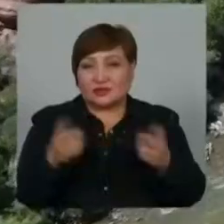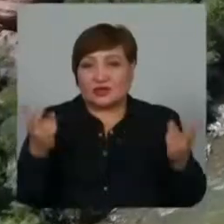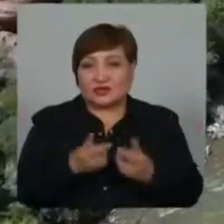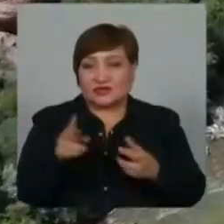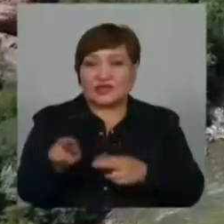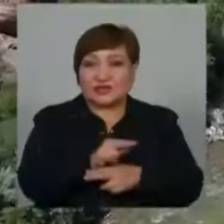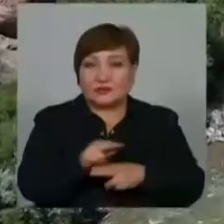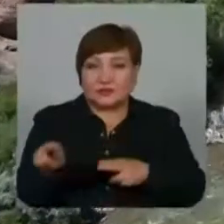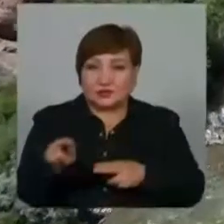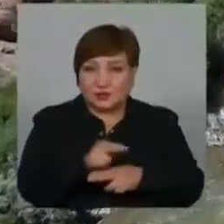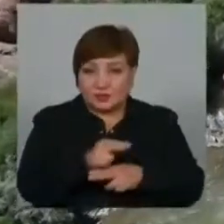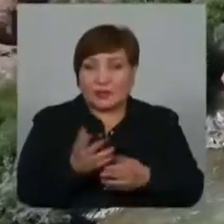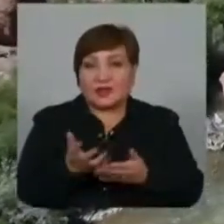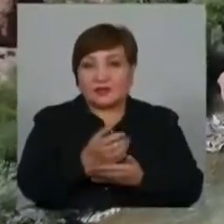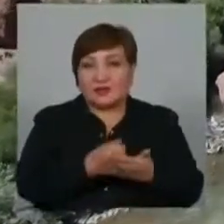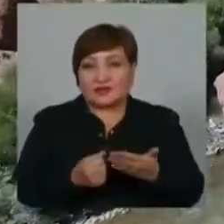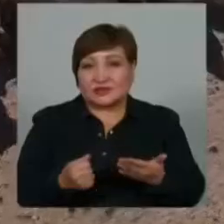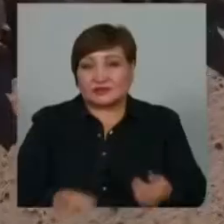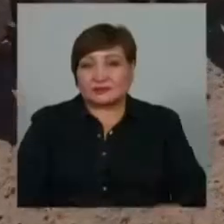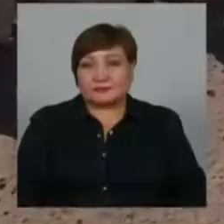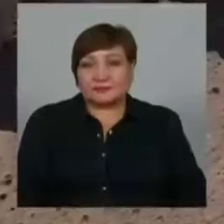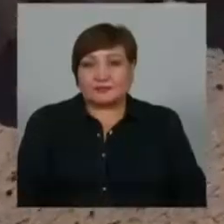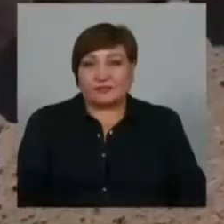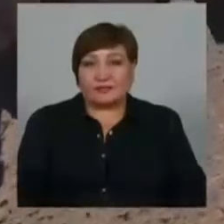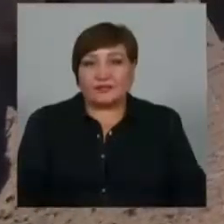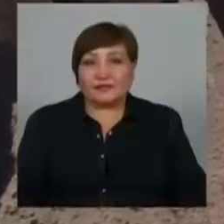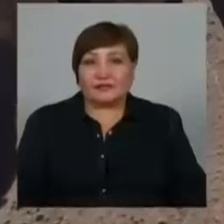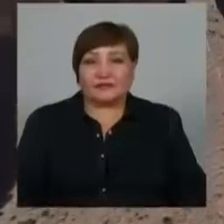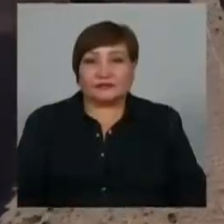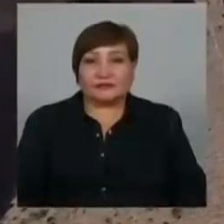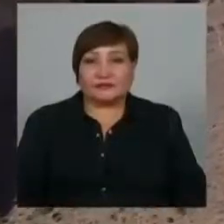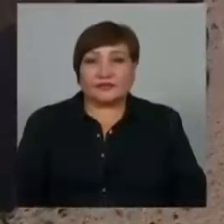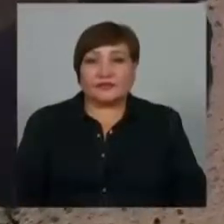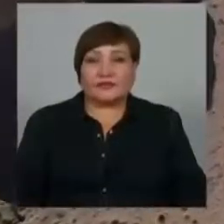жатыр. Лағат Арғын, Сағынтай Мұңайтпасов, Мұратбек Алмасхан, Алматы телеарнасы.